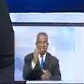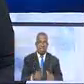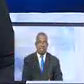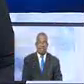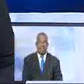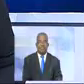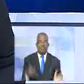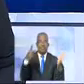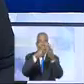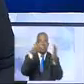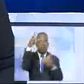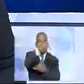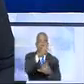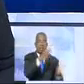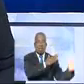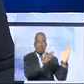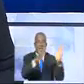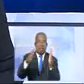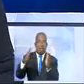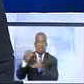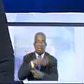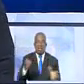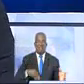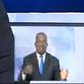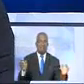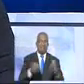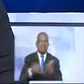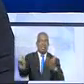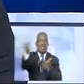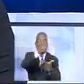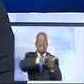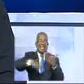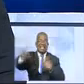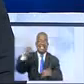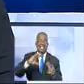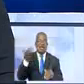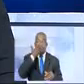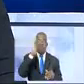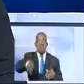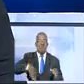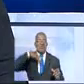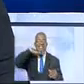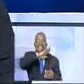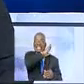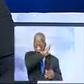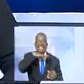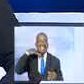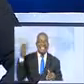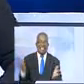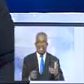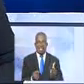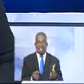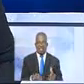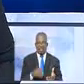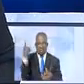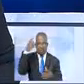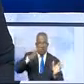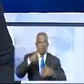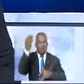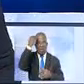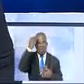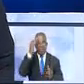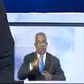Le programme d'amélioration des bidonvilles entre dans sa deuxième phase. Il s'agit entre autres pour le ministère de la Construction